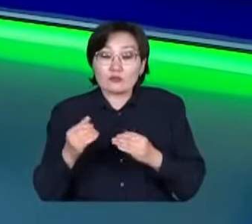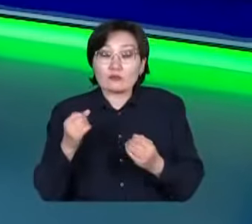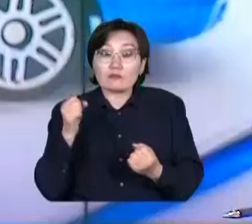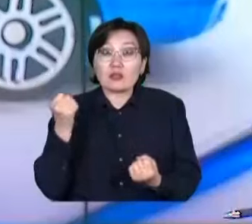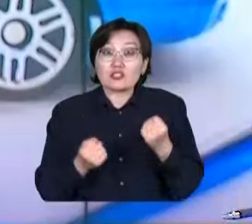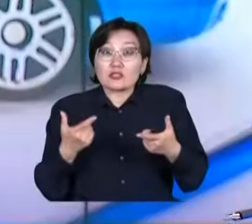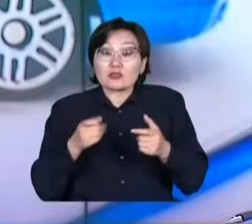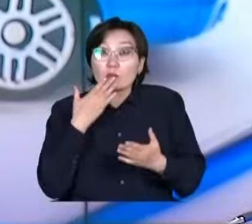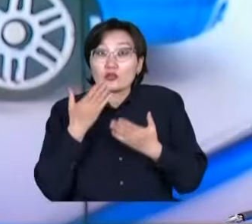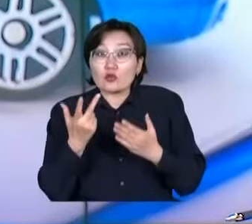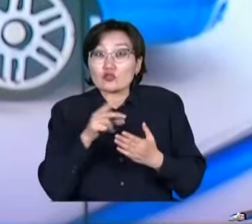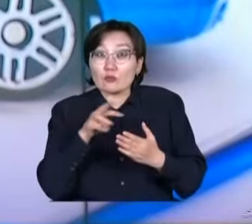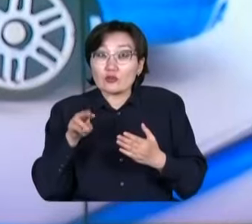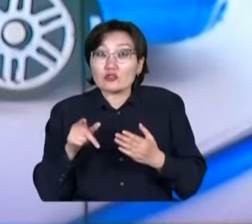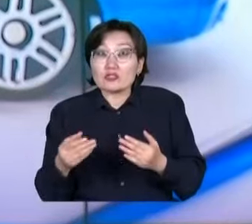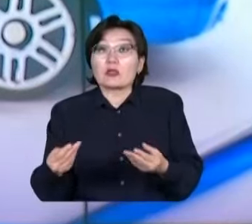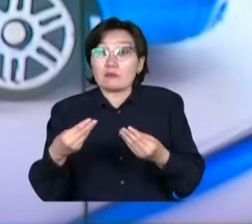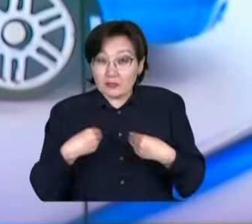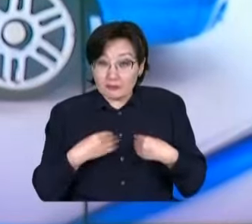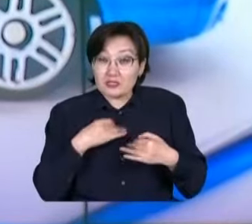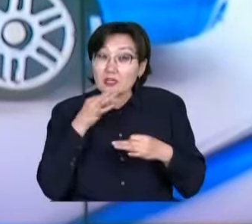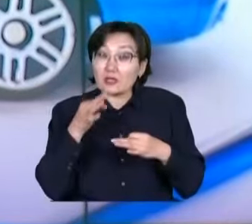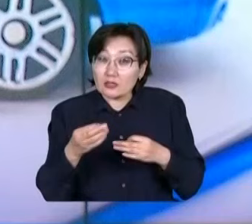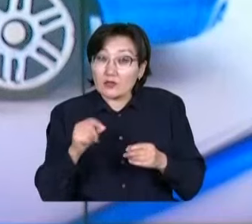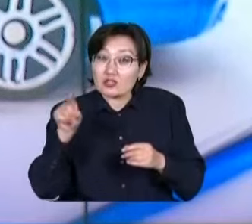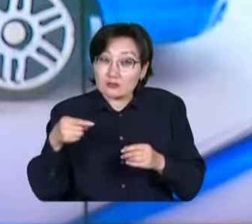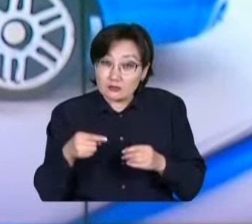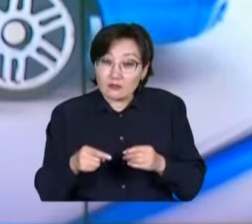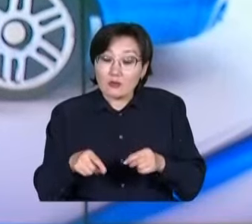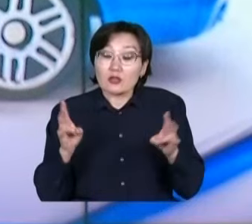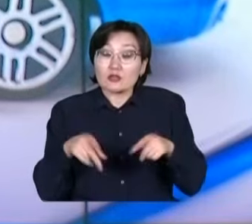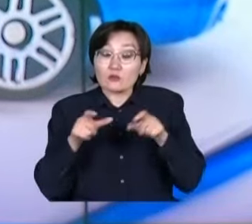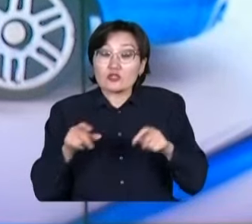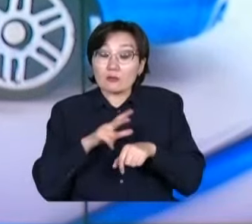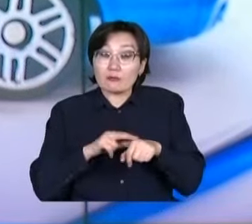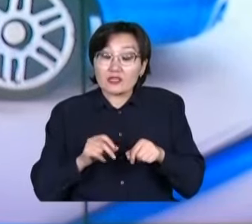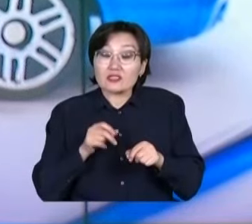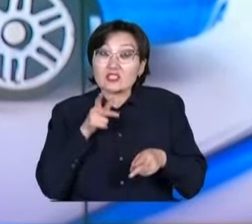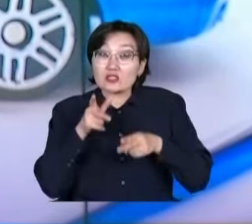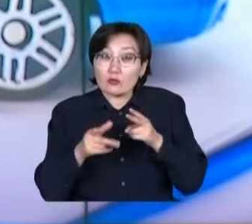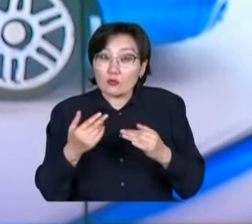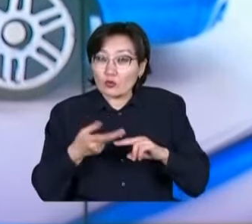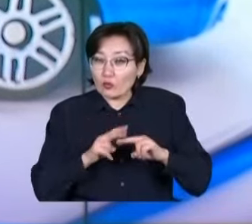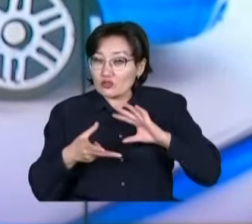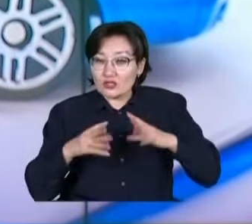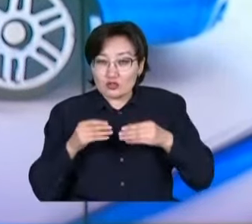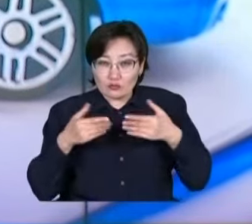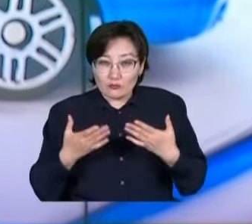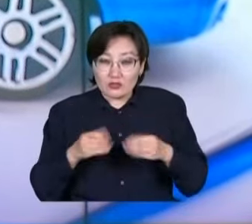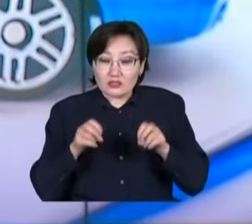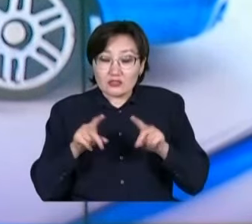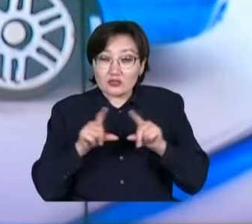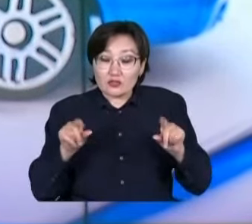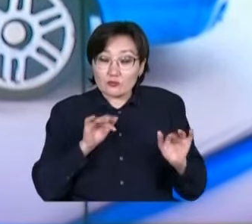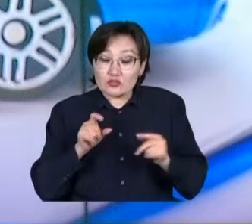деп сұрасаң, 3 миллион теңге берсең айтамын деп ақша бопсалайды екен. Зардап шеккендер полицияға жүгінген, бірақ одан нәтиже болмапты. Құзырлы орган